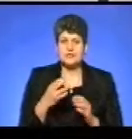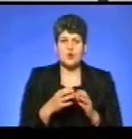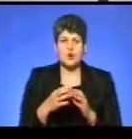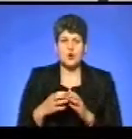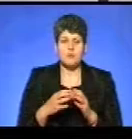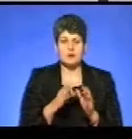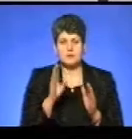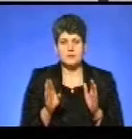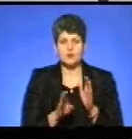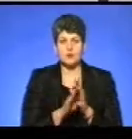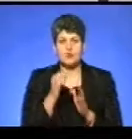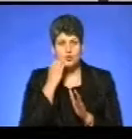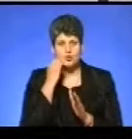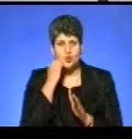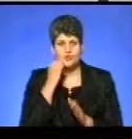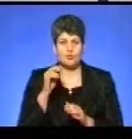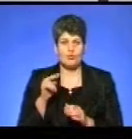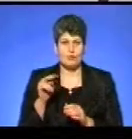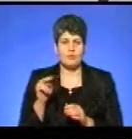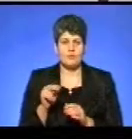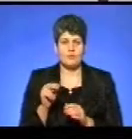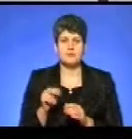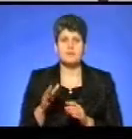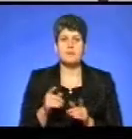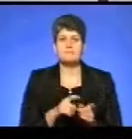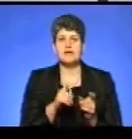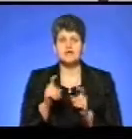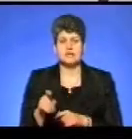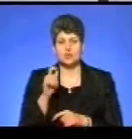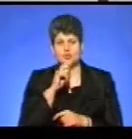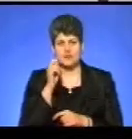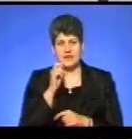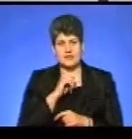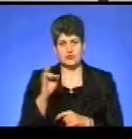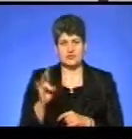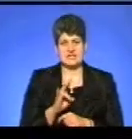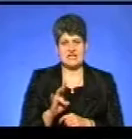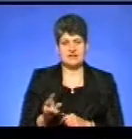були підпорядковані Московському патріархату, перейшли до Української православної церкви.